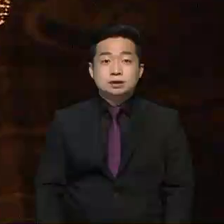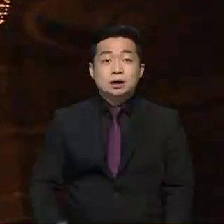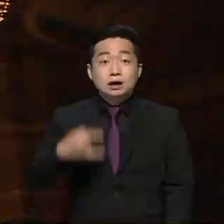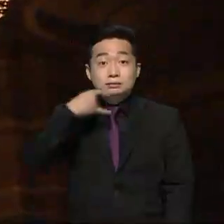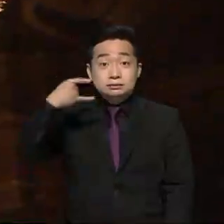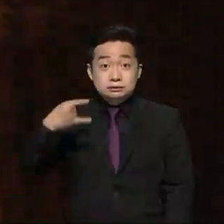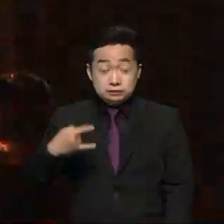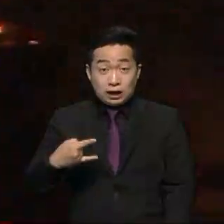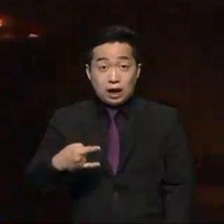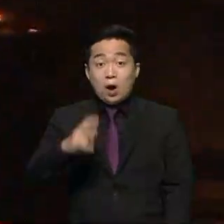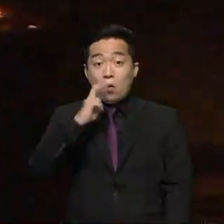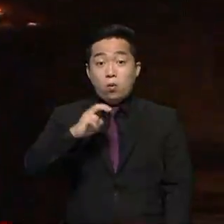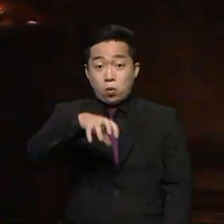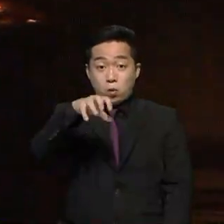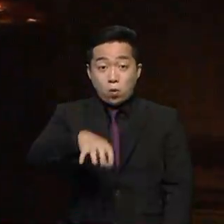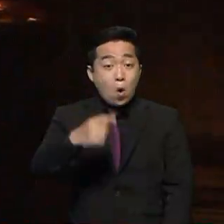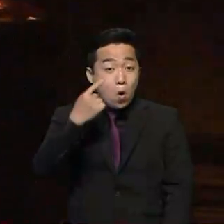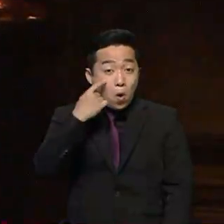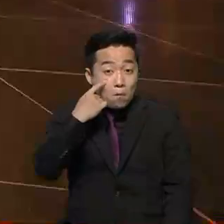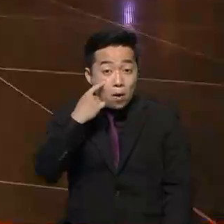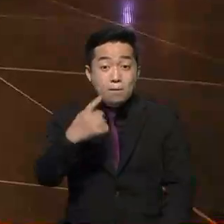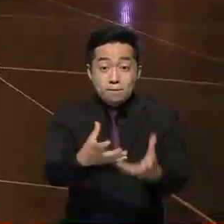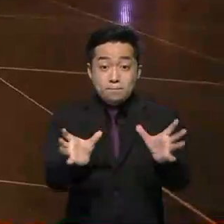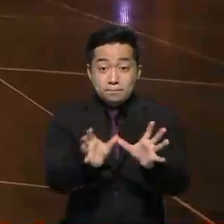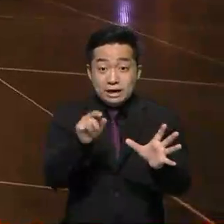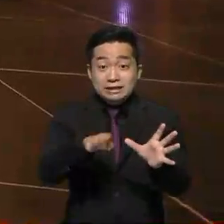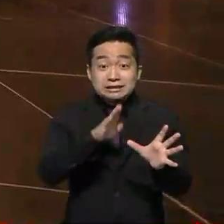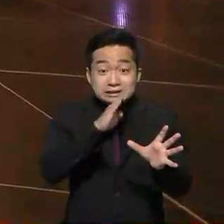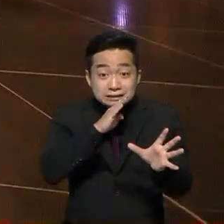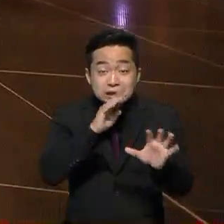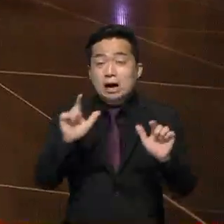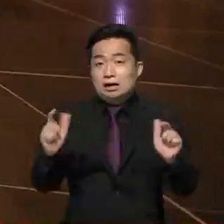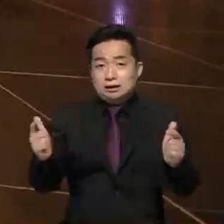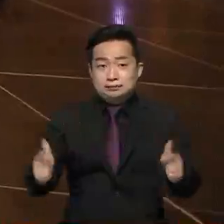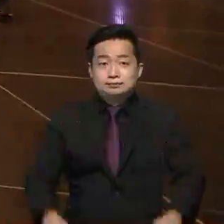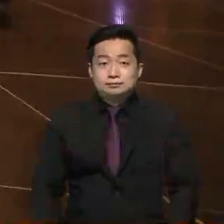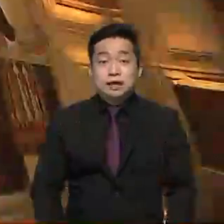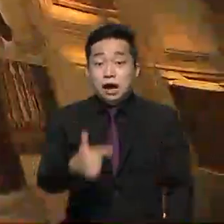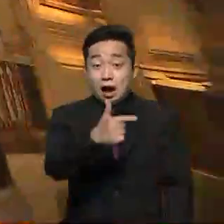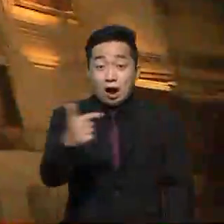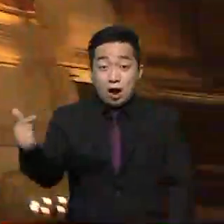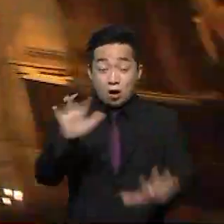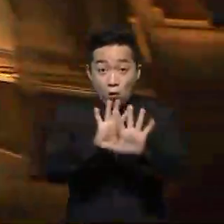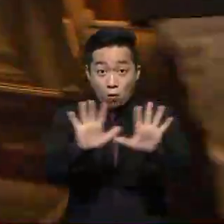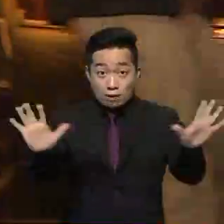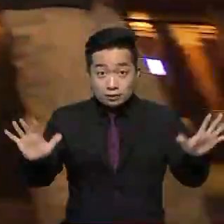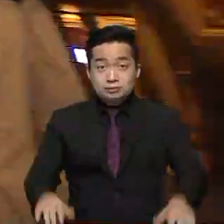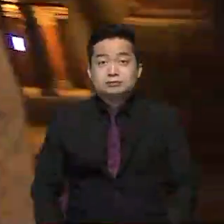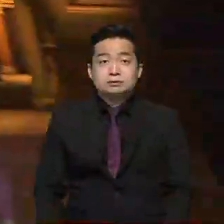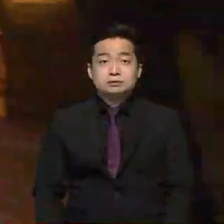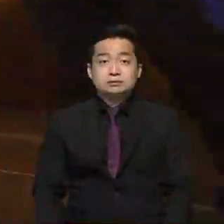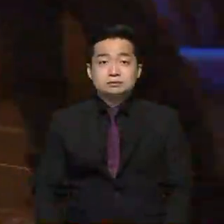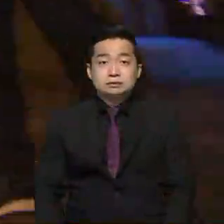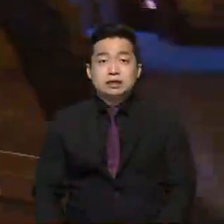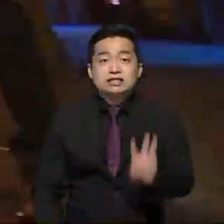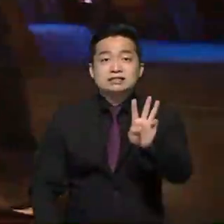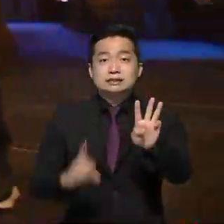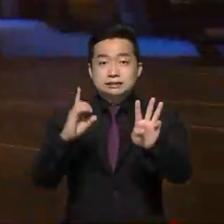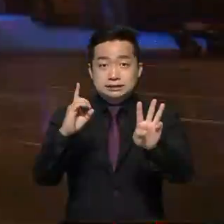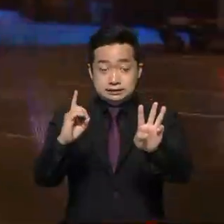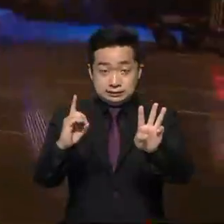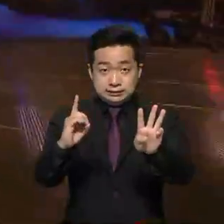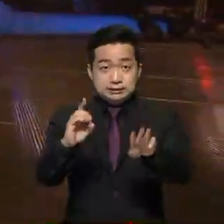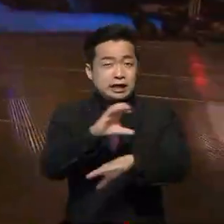본뜬 촬영용 세트가 나타납니다. 하지만 이건 실제 세트가 아니라 대형 LED 화면에 3차원 CG 영상을 구현한